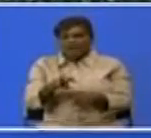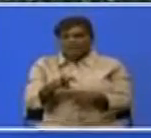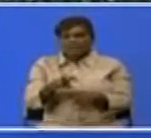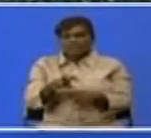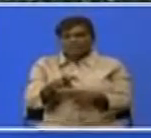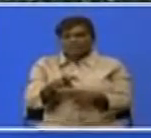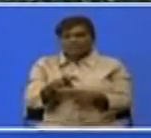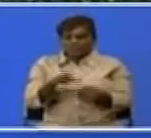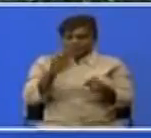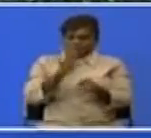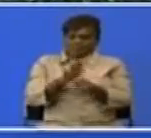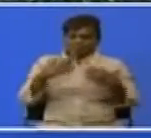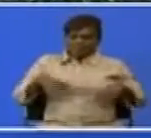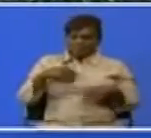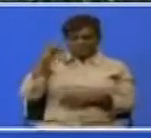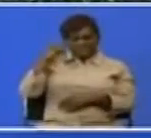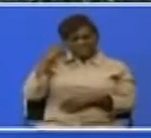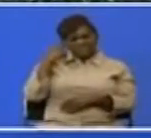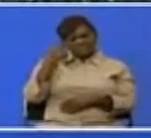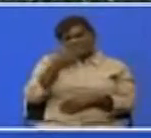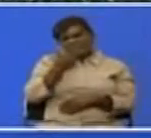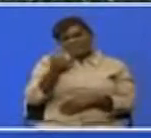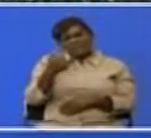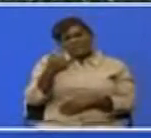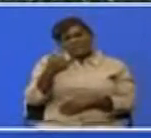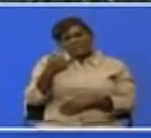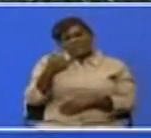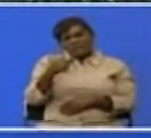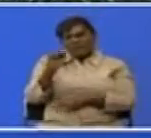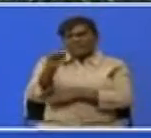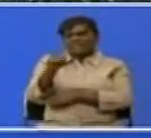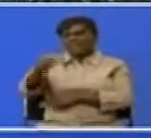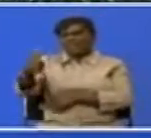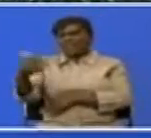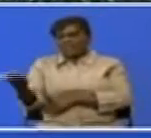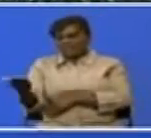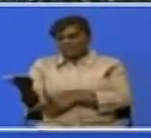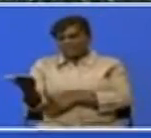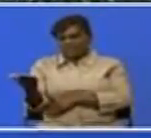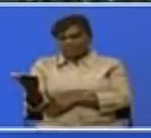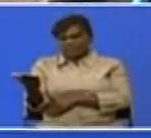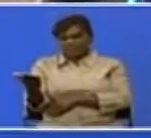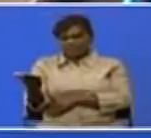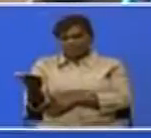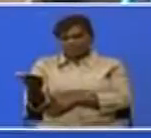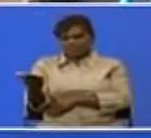hivyo watu wengine wanaona afadhali hata sikia census unauliza hakuna mwingine na kumbe labda kuna mtu